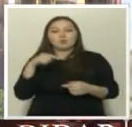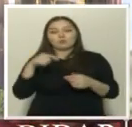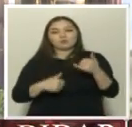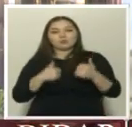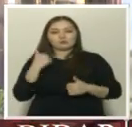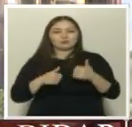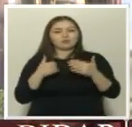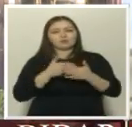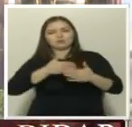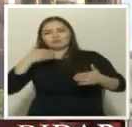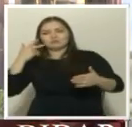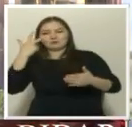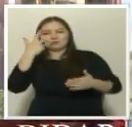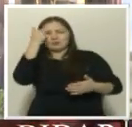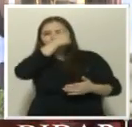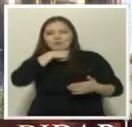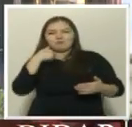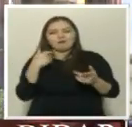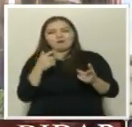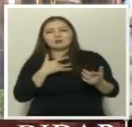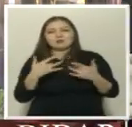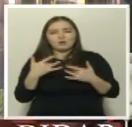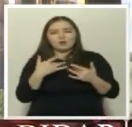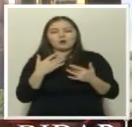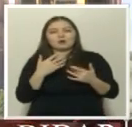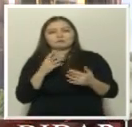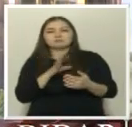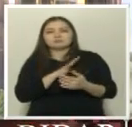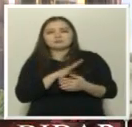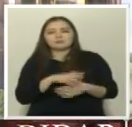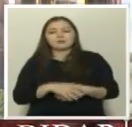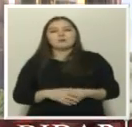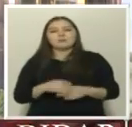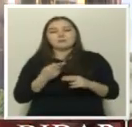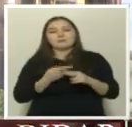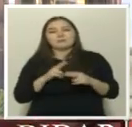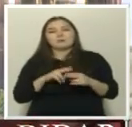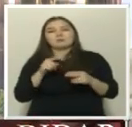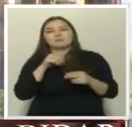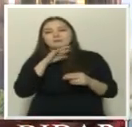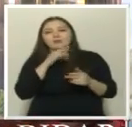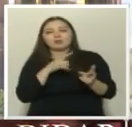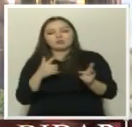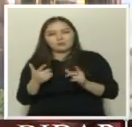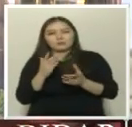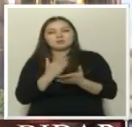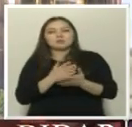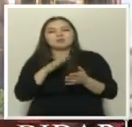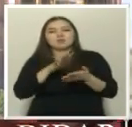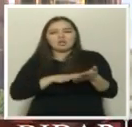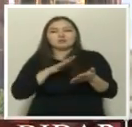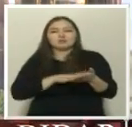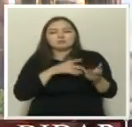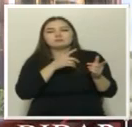К этому конкурсу мы готовились 3 года. В прошлом году она стала победительницей конкурса «Кубок модели». Но мы продолжали готовиться именно к